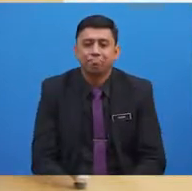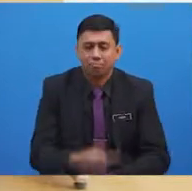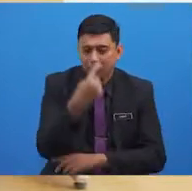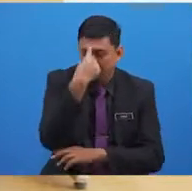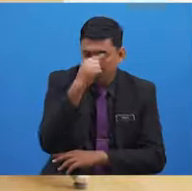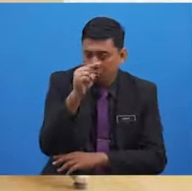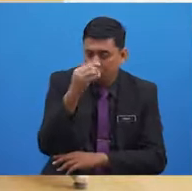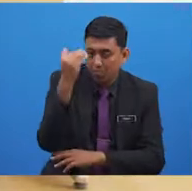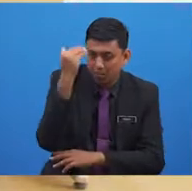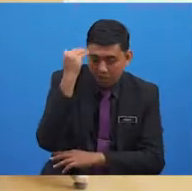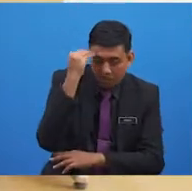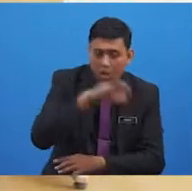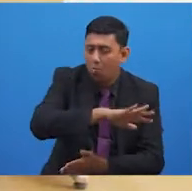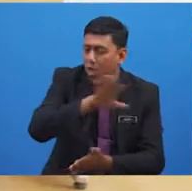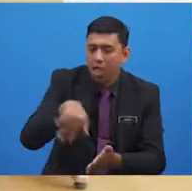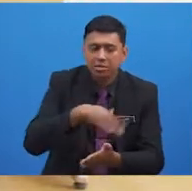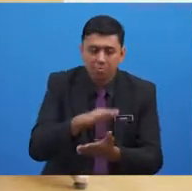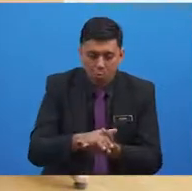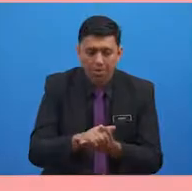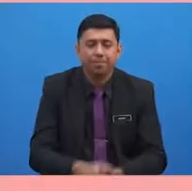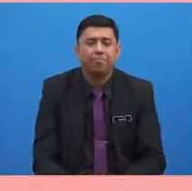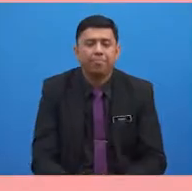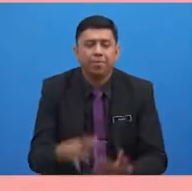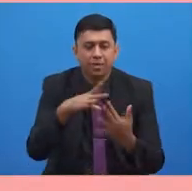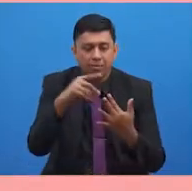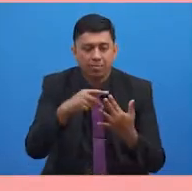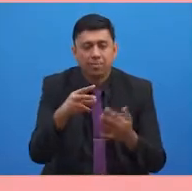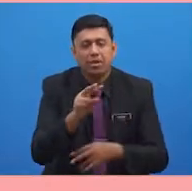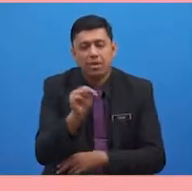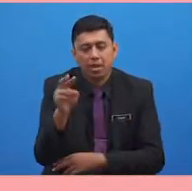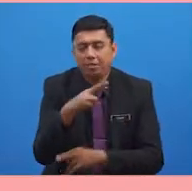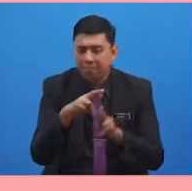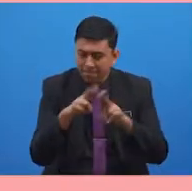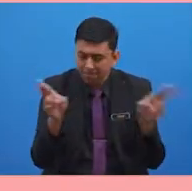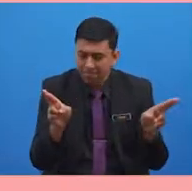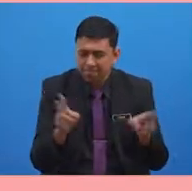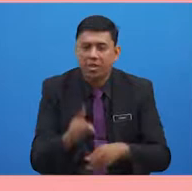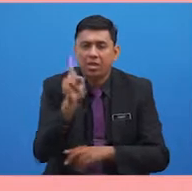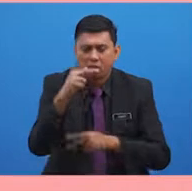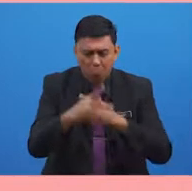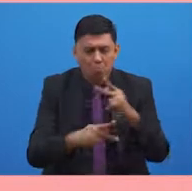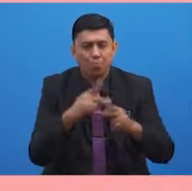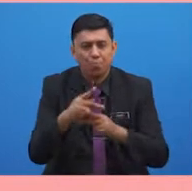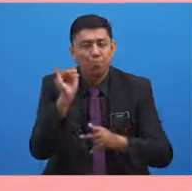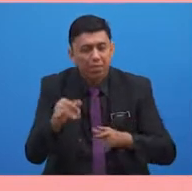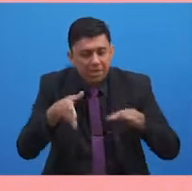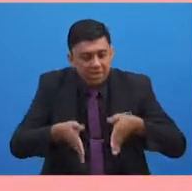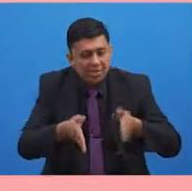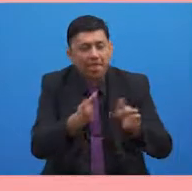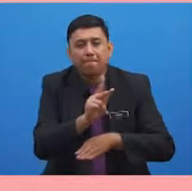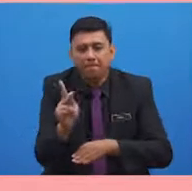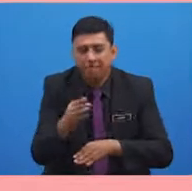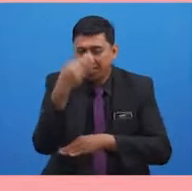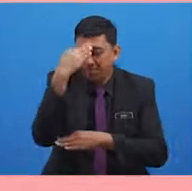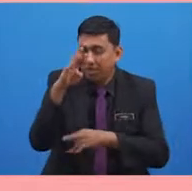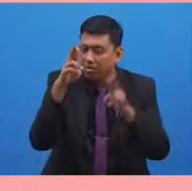Untuk pengetahuan para pelajar sekalian, pilihan raya merupakan satu proses yang dijalankan